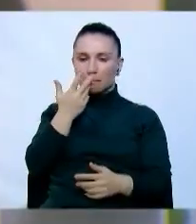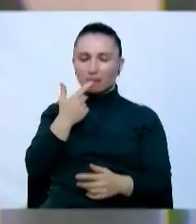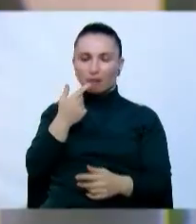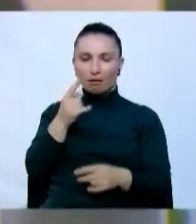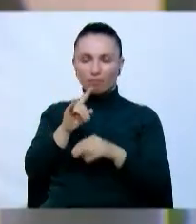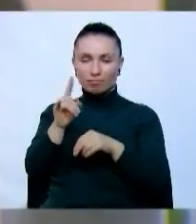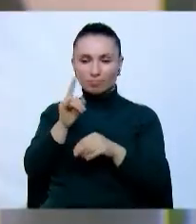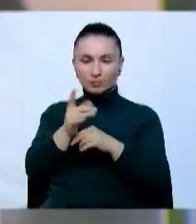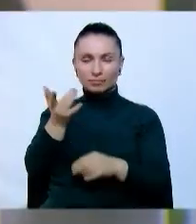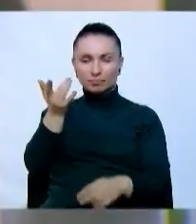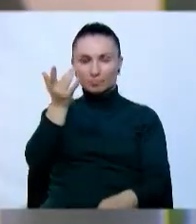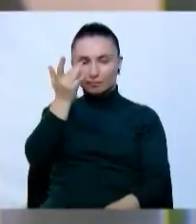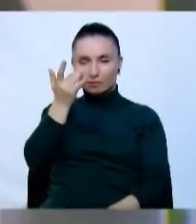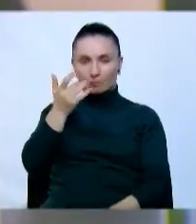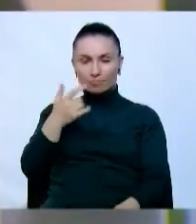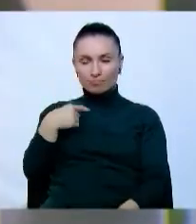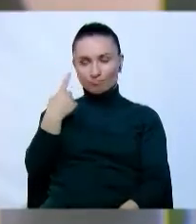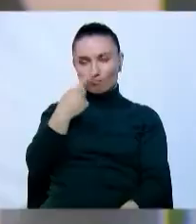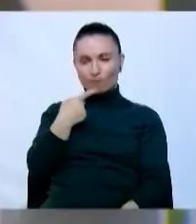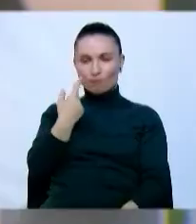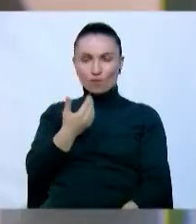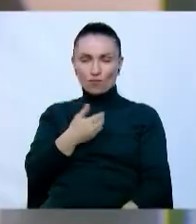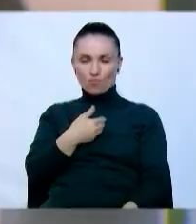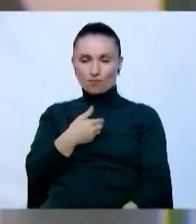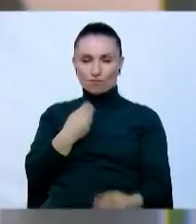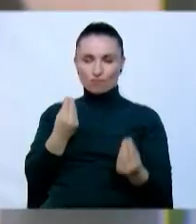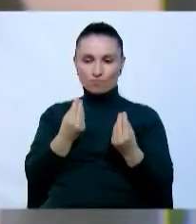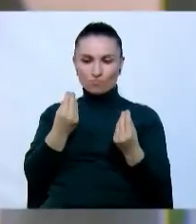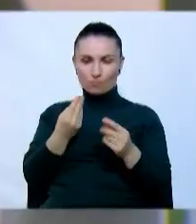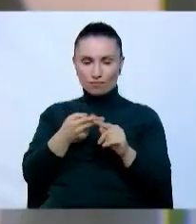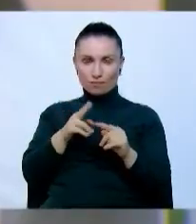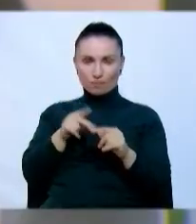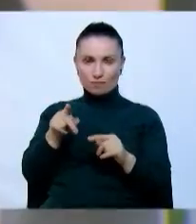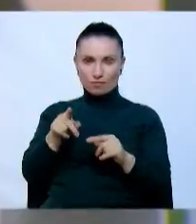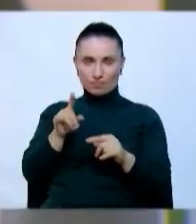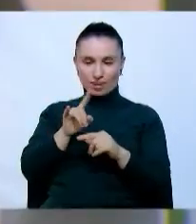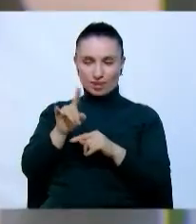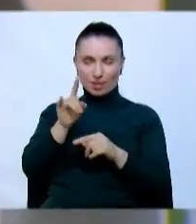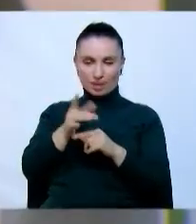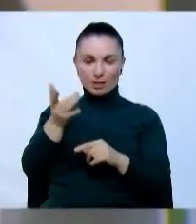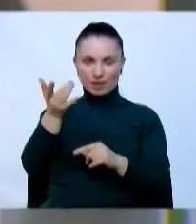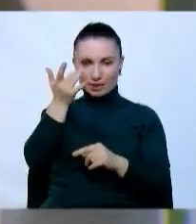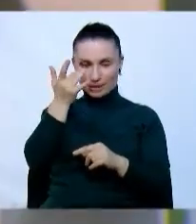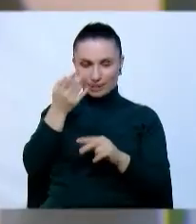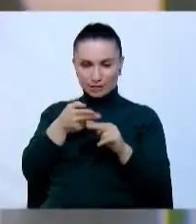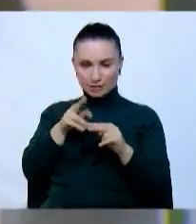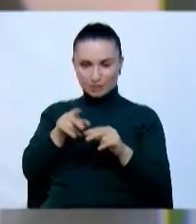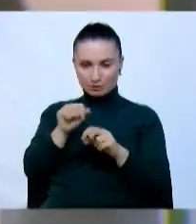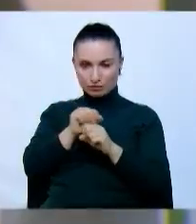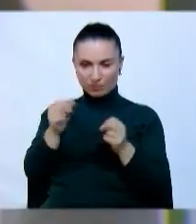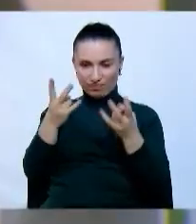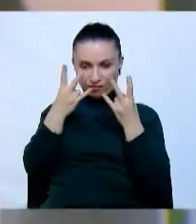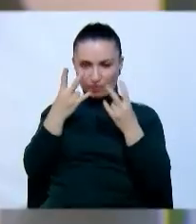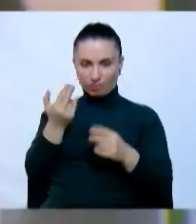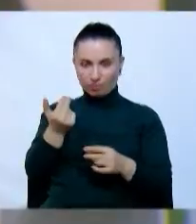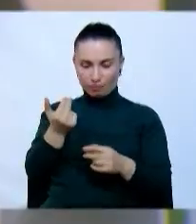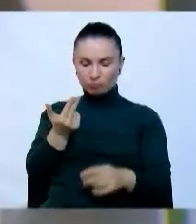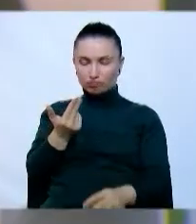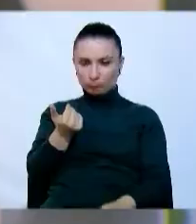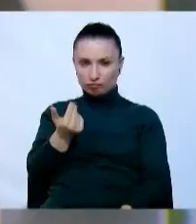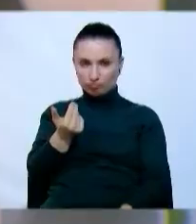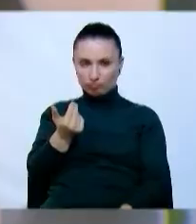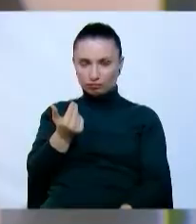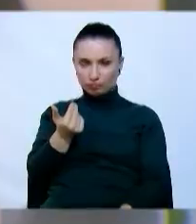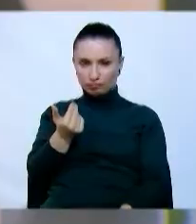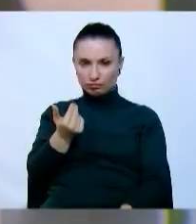ლინზებს, განსაკუთრებული იერსახისათვის და თქვენ სწორედ ამ ტიპის ლინზებს გულისხმობთ და არა სამკურნალო დატვირთვის მქონეს, ხომ ასეა?